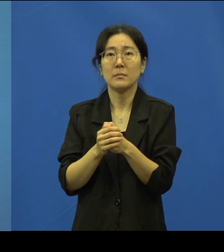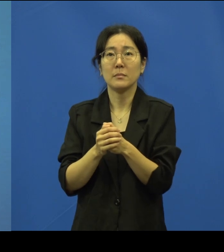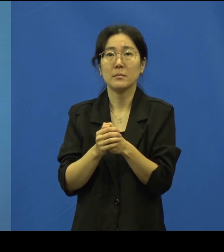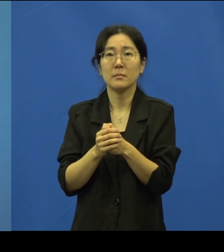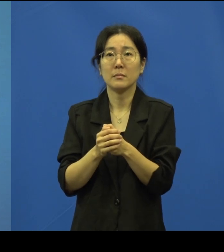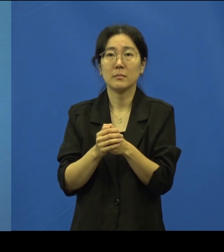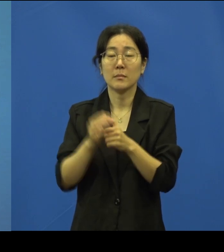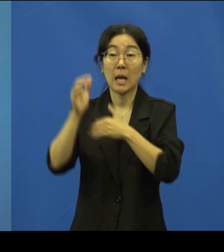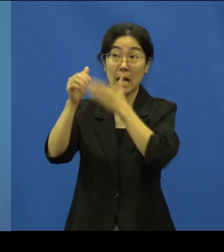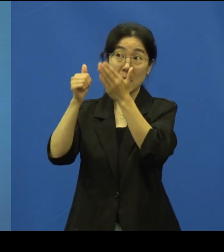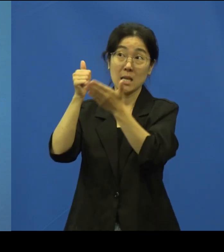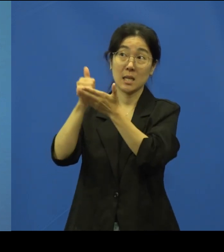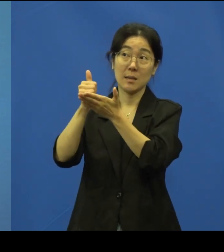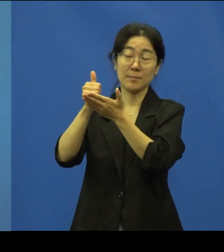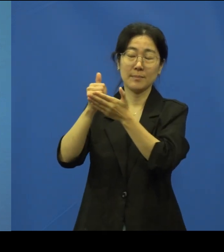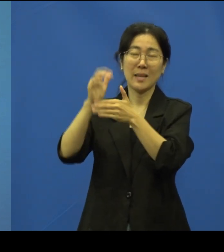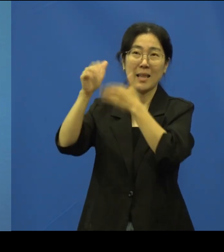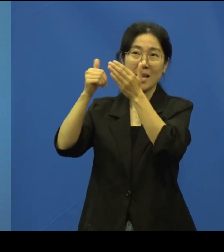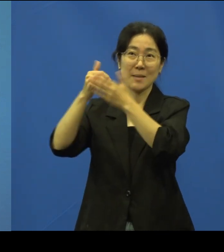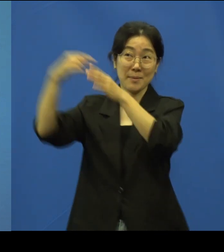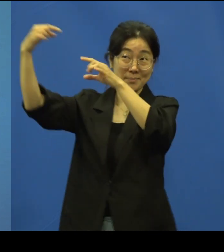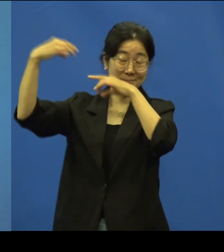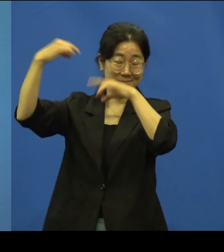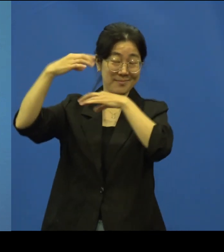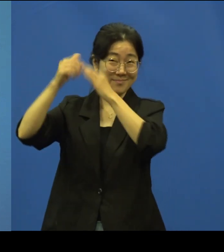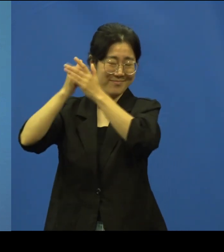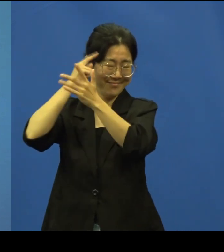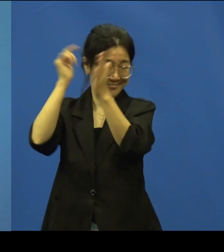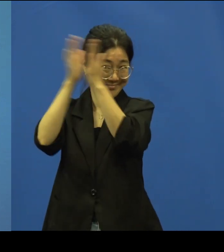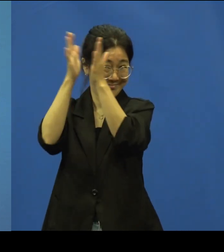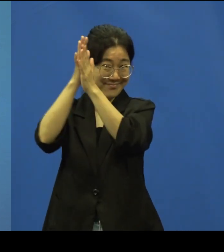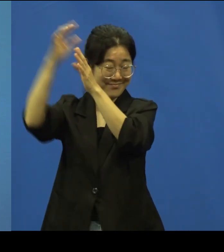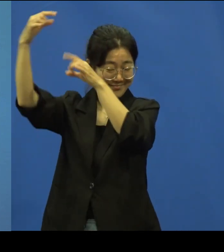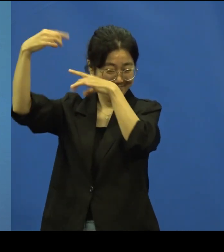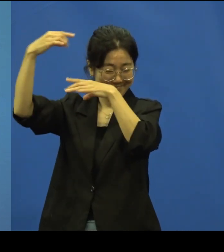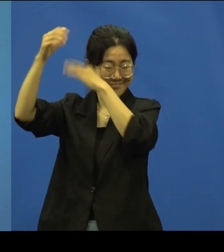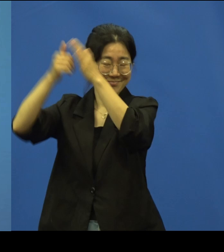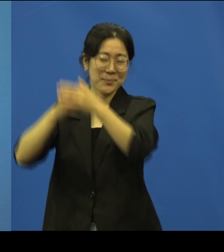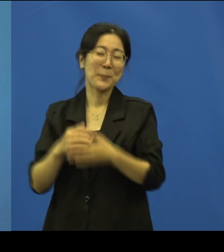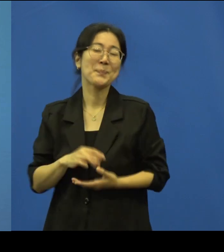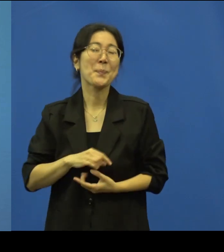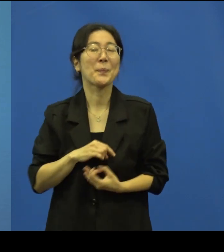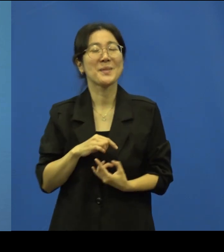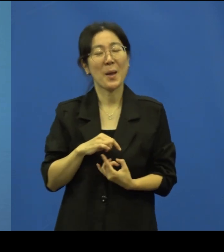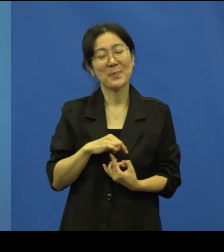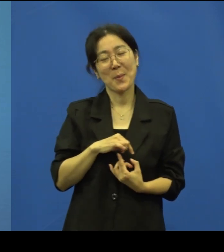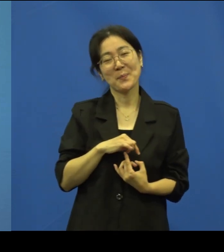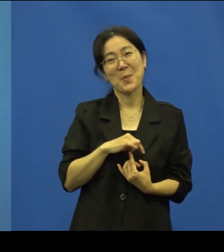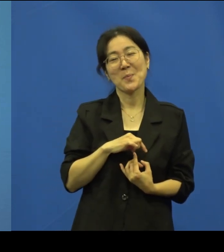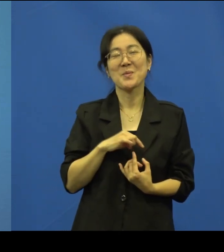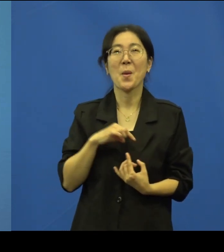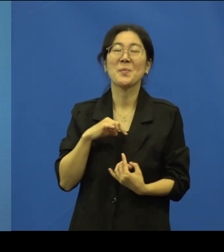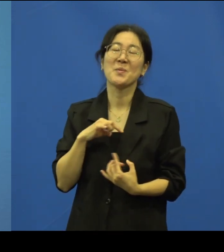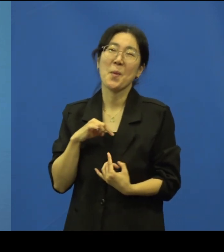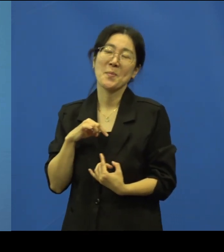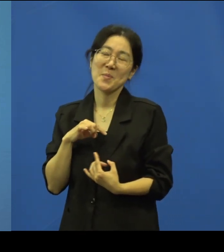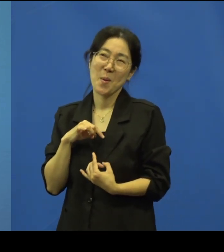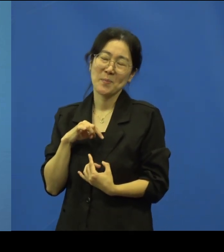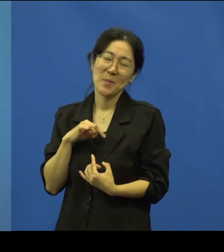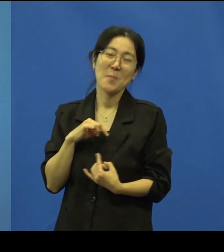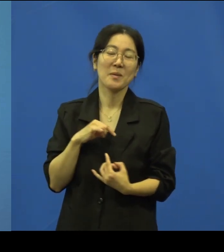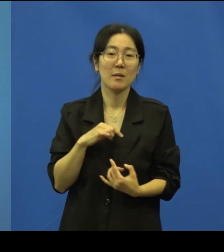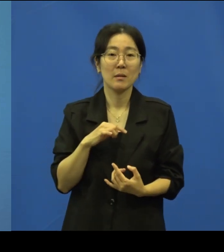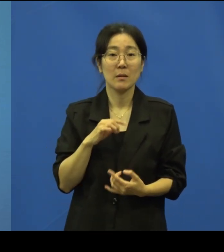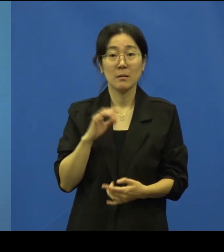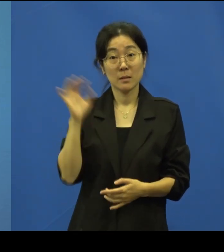물론 마음이 중요하죠. 그런데 성경에 보면 우리가 마음으로 믿어 의에 이르고